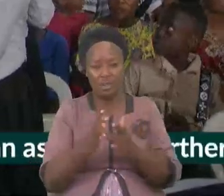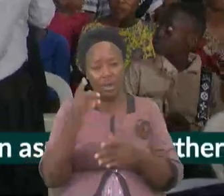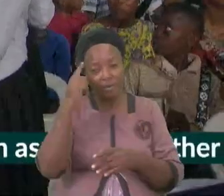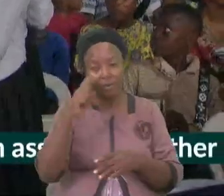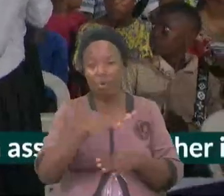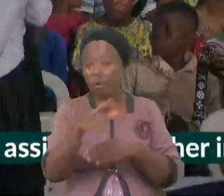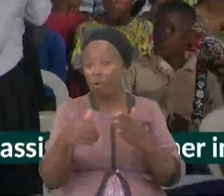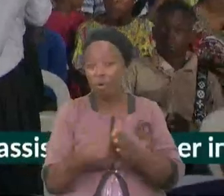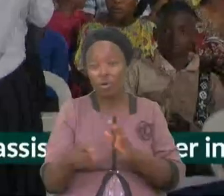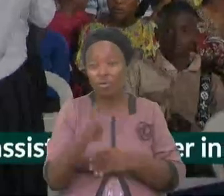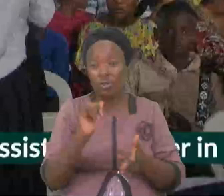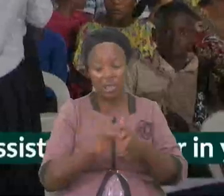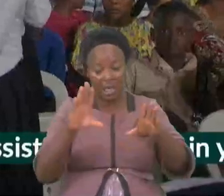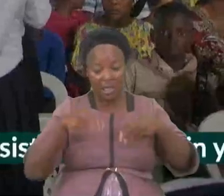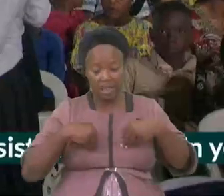au Seigneur par de ce soir.